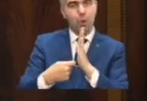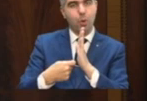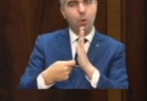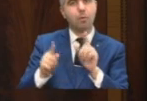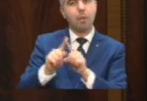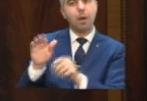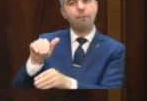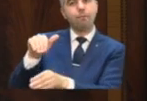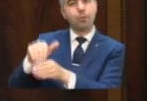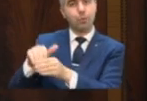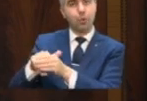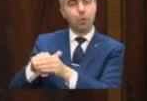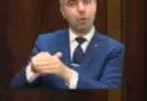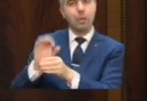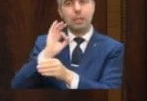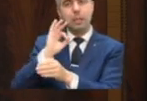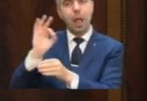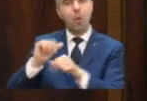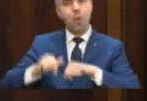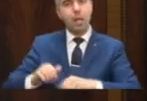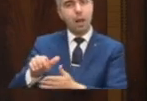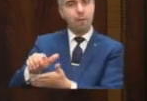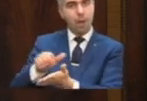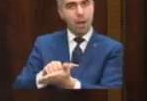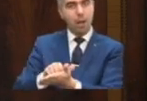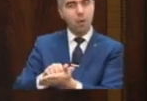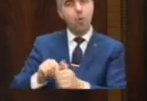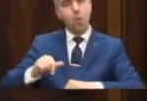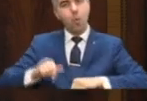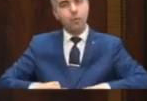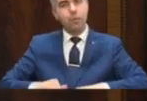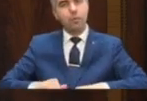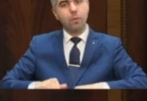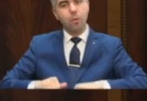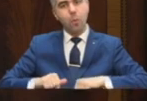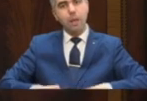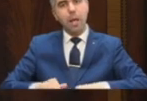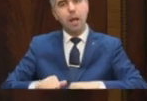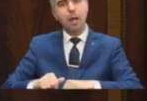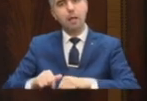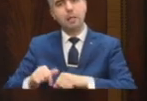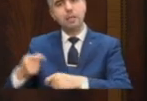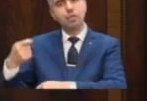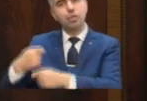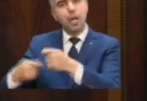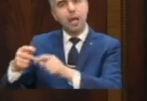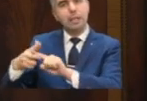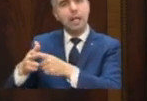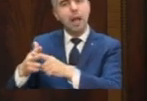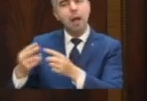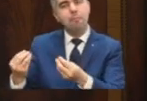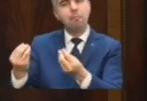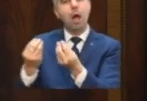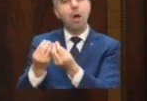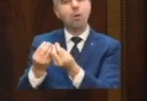الصندوق اللي تابع لوزارة الفلاحة والصندوق اللي تابع لوزارة الصناعة. إذن هاد النتائج جاو في هاد